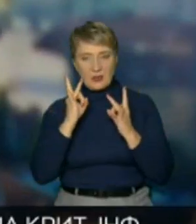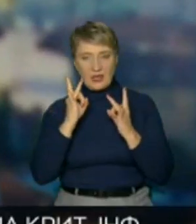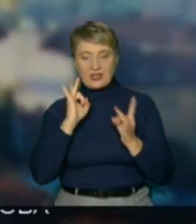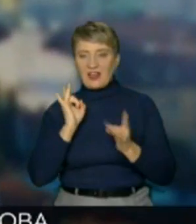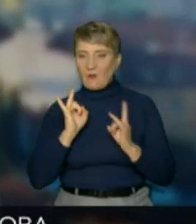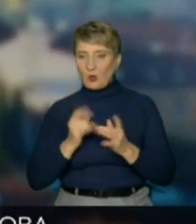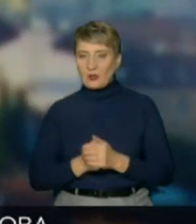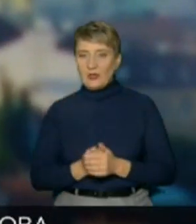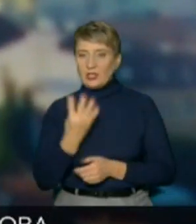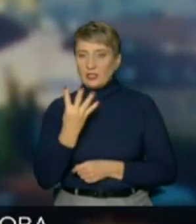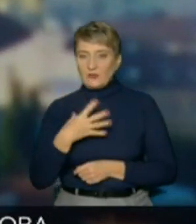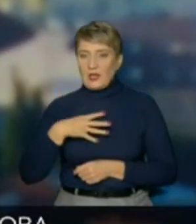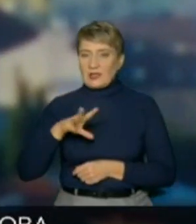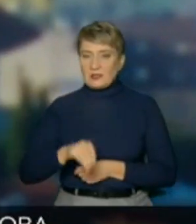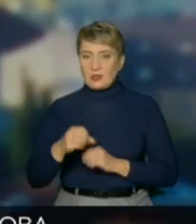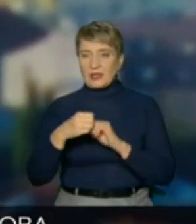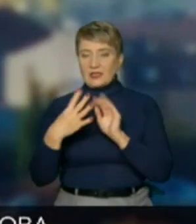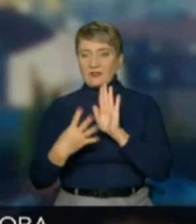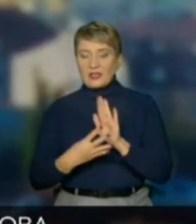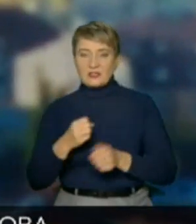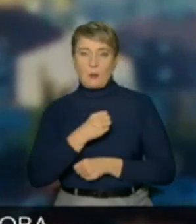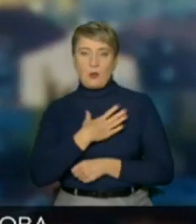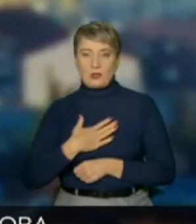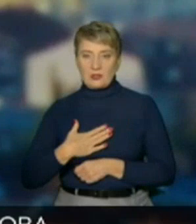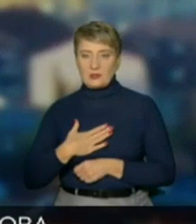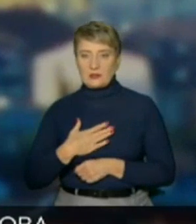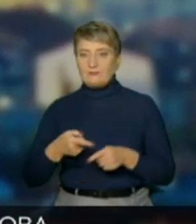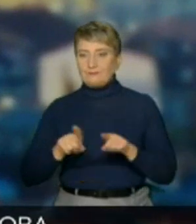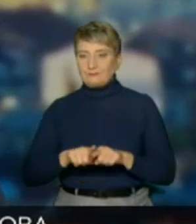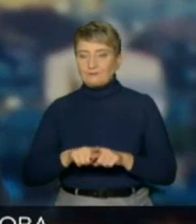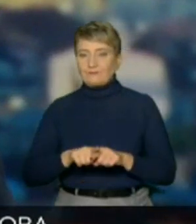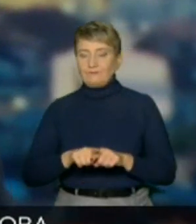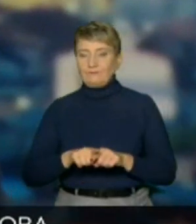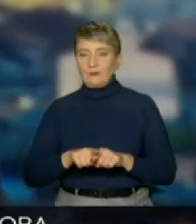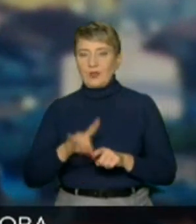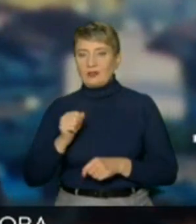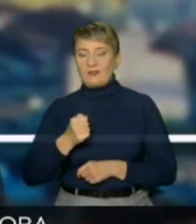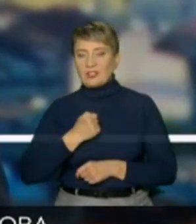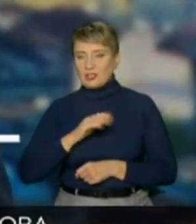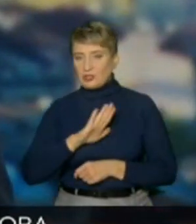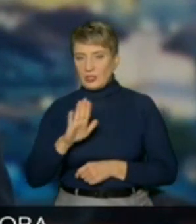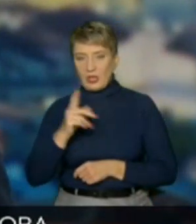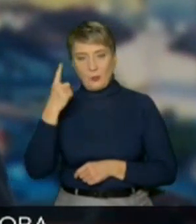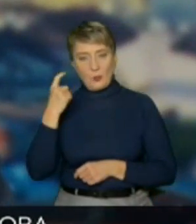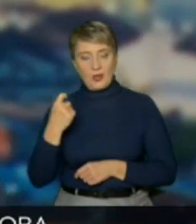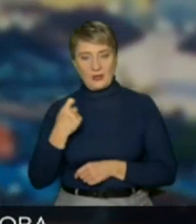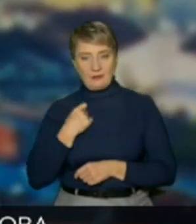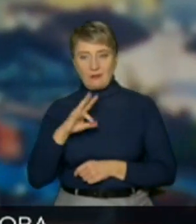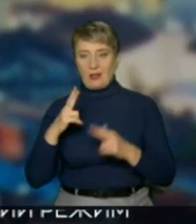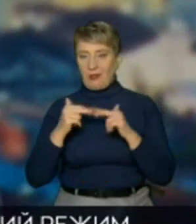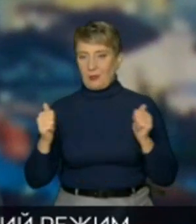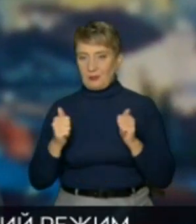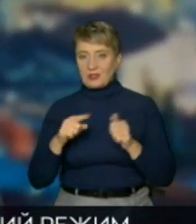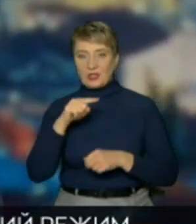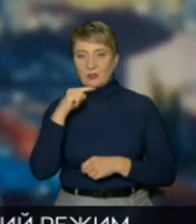Щонайменше 4 загиблих та 19 поранених. Такі невтішні попередні дані після масованої ворожої атаки на Дніпропетровщині.